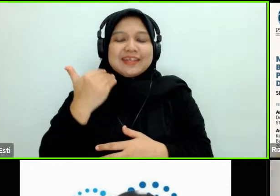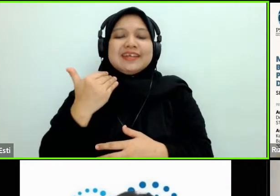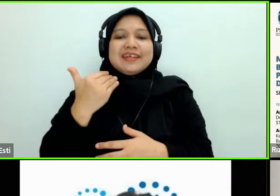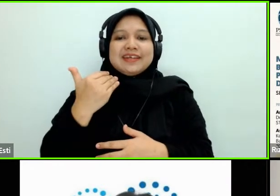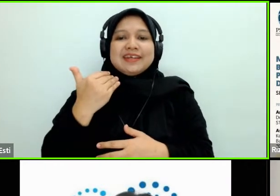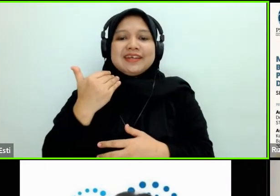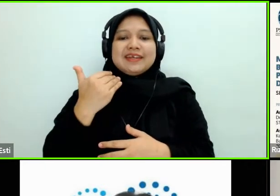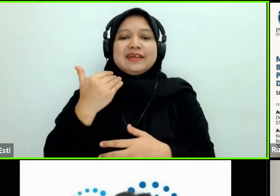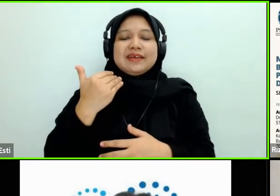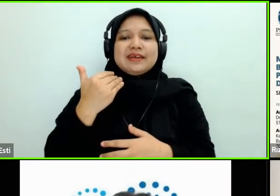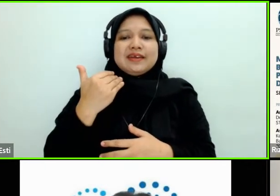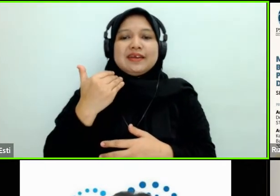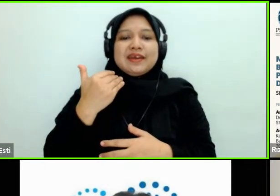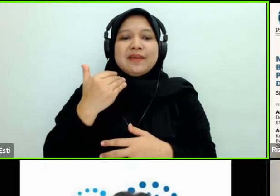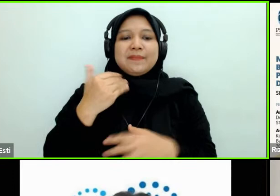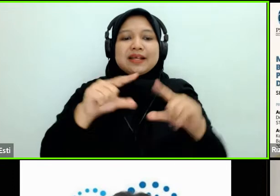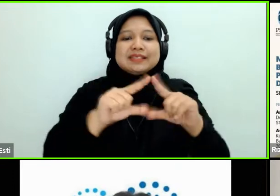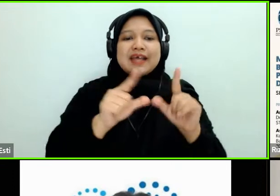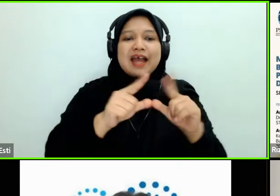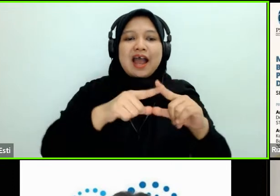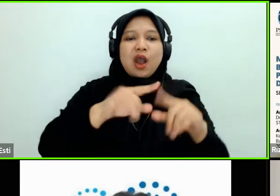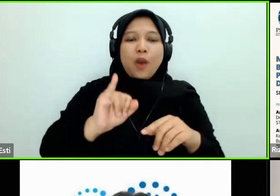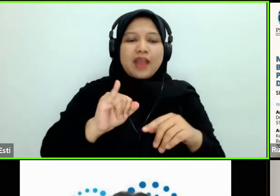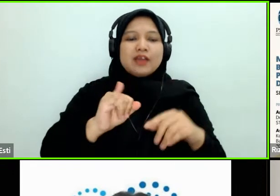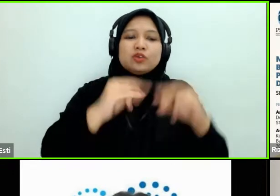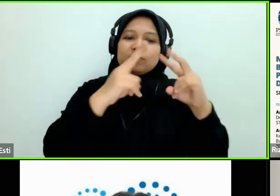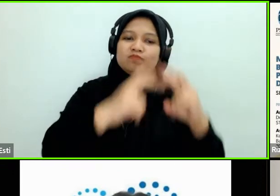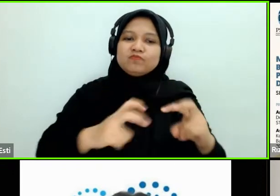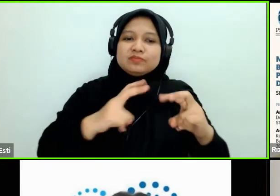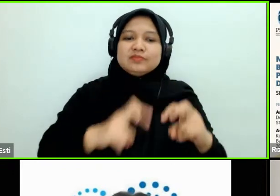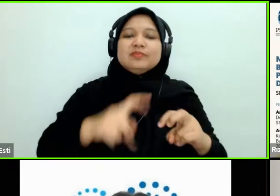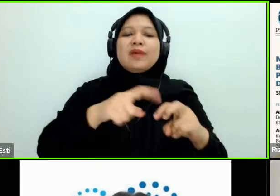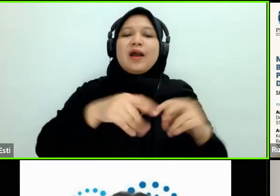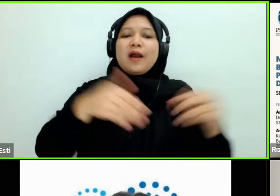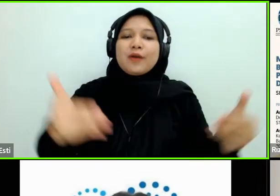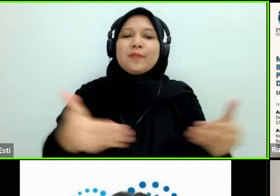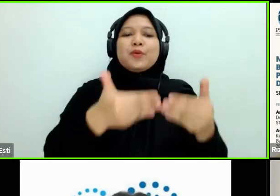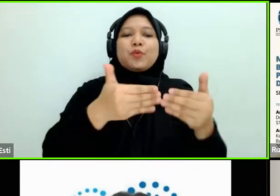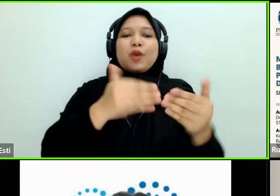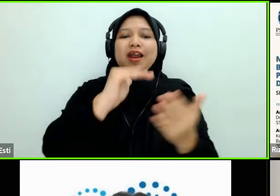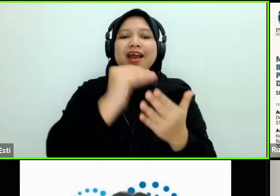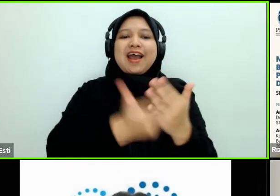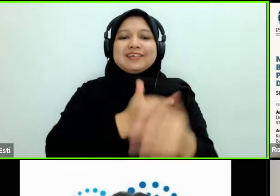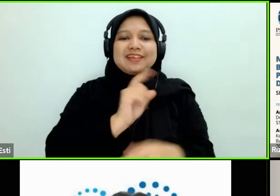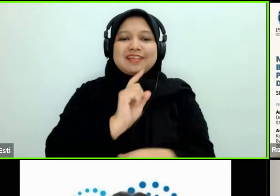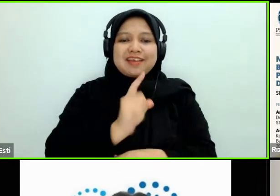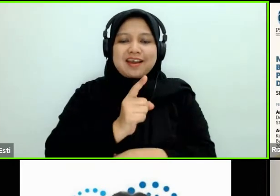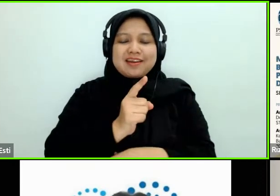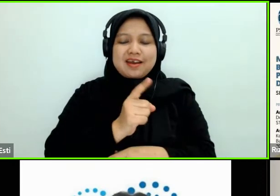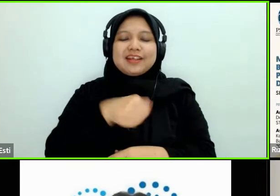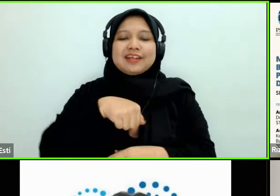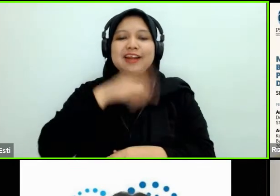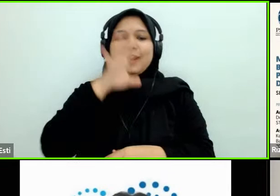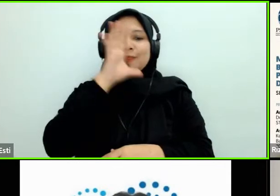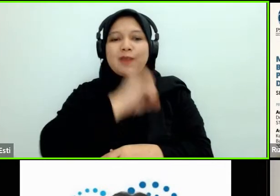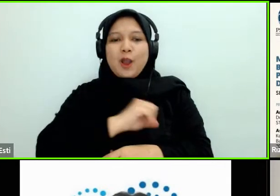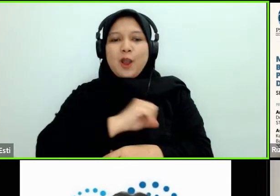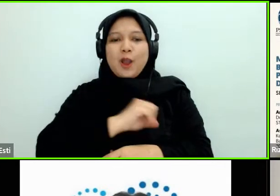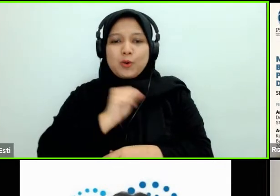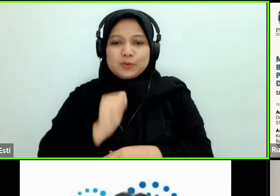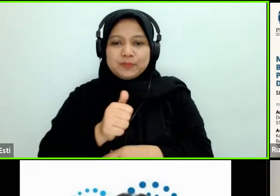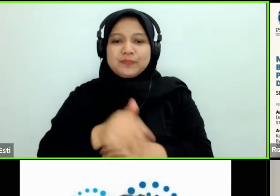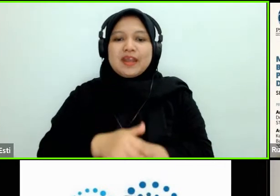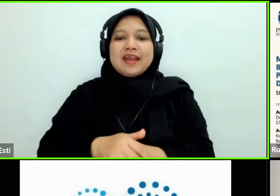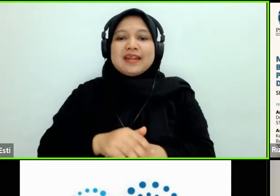oleh ashaway dan tadi ada beberapa pertanyaan juga yang mungkin nanti bisa dijawab antara oleh